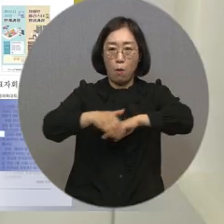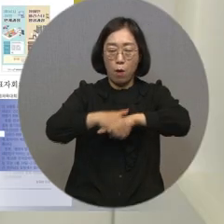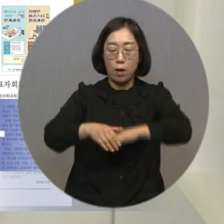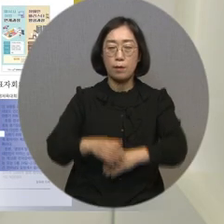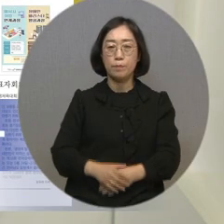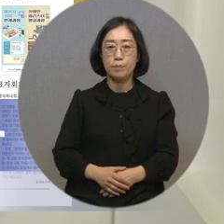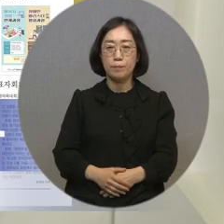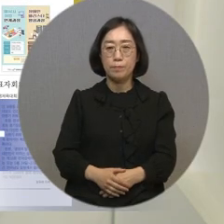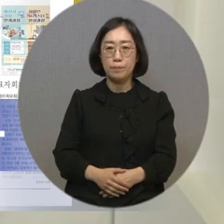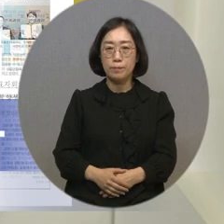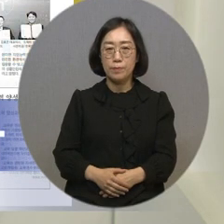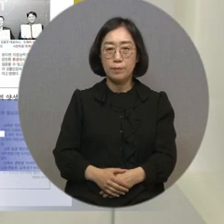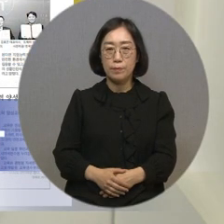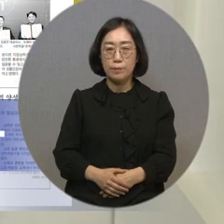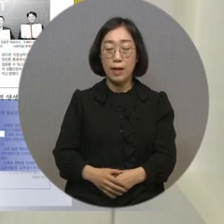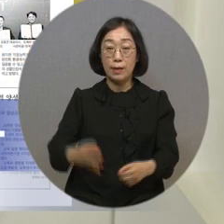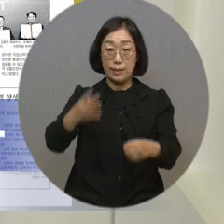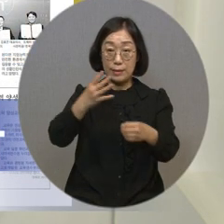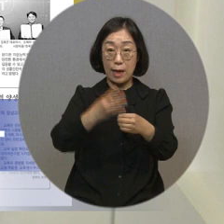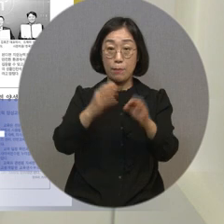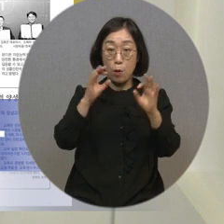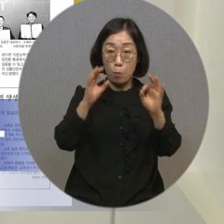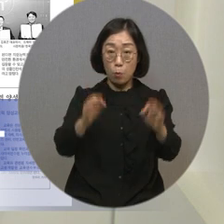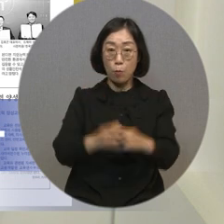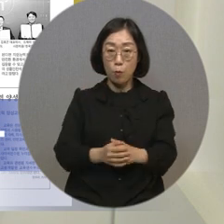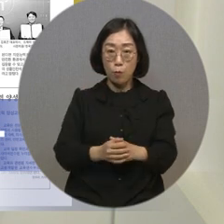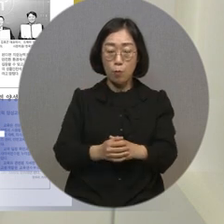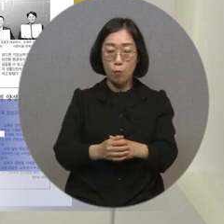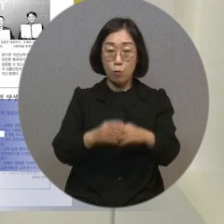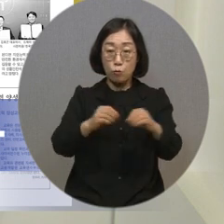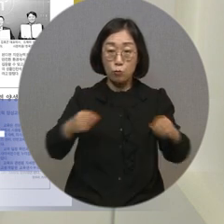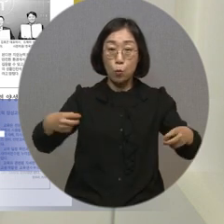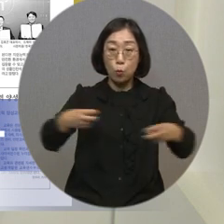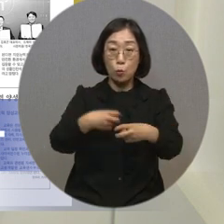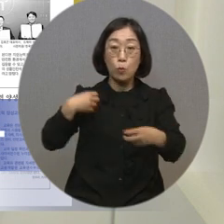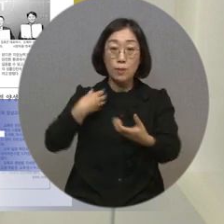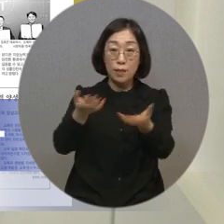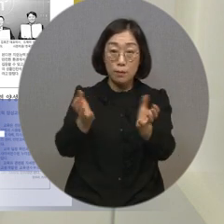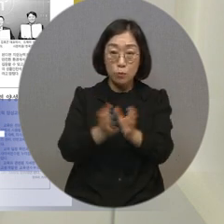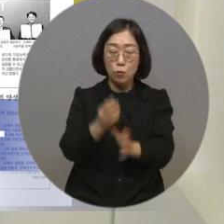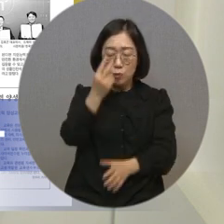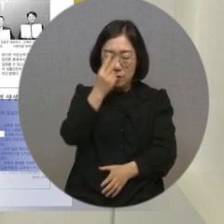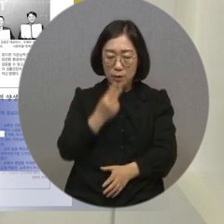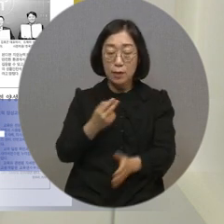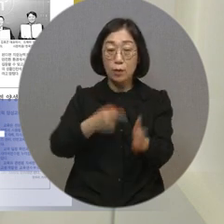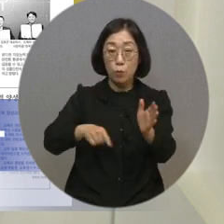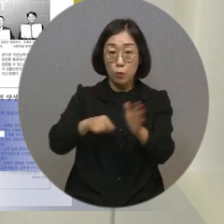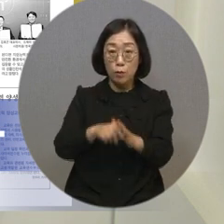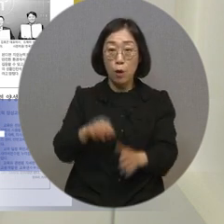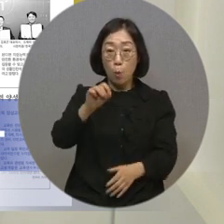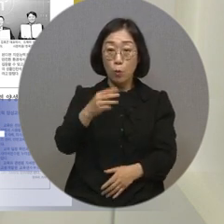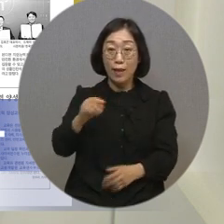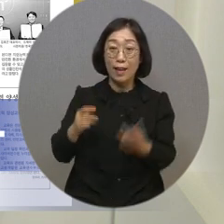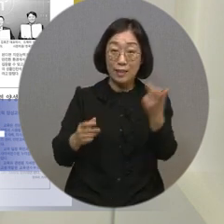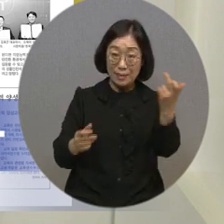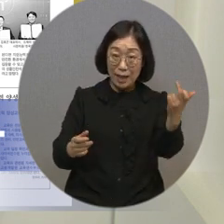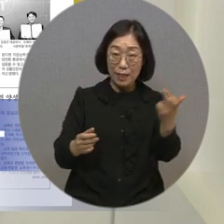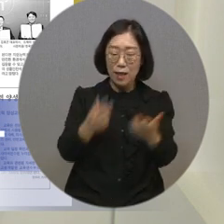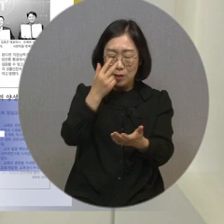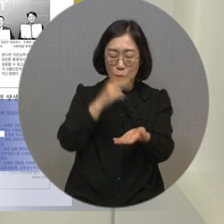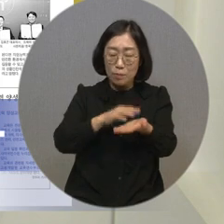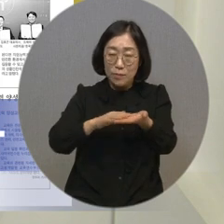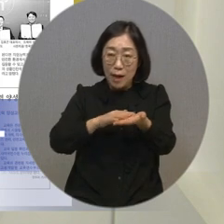계획입니다 장애인 신문 면입니다 국토교통부가 시각 장애을 위한 5대산 국립공원 점자 안